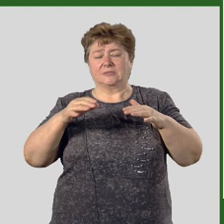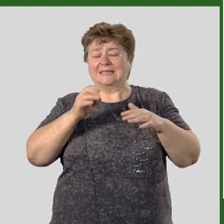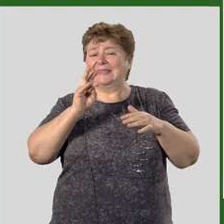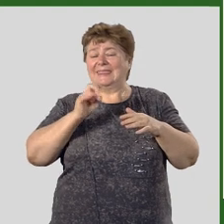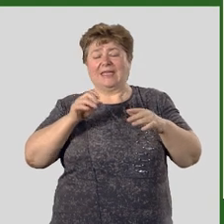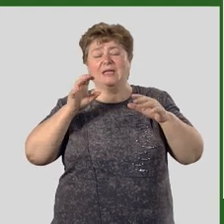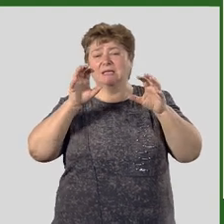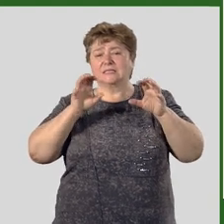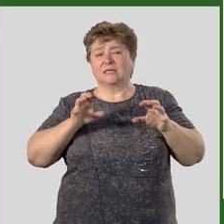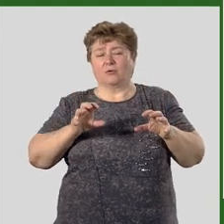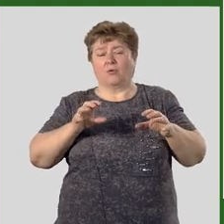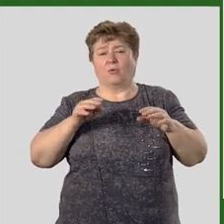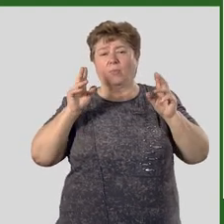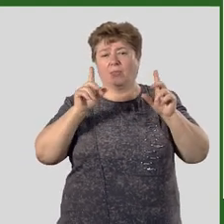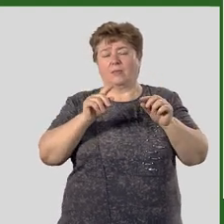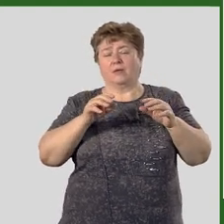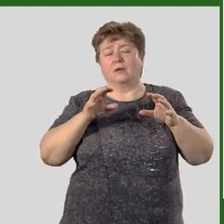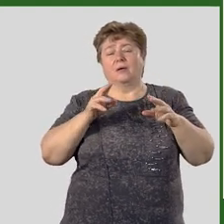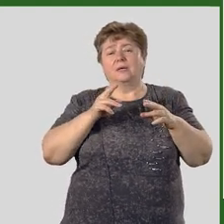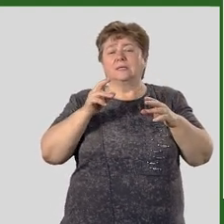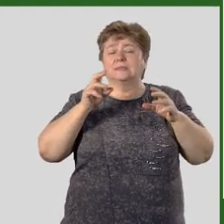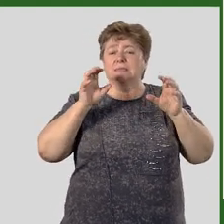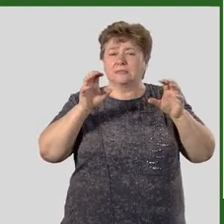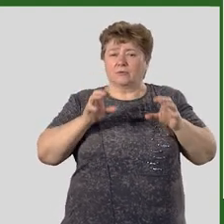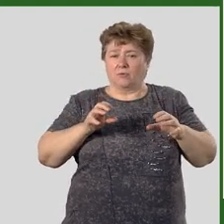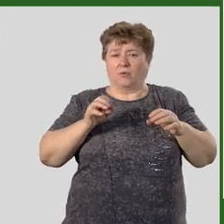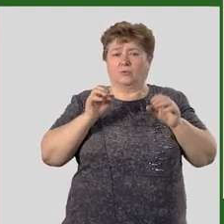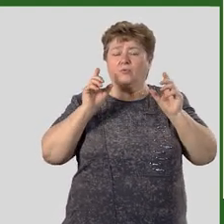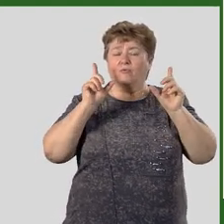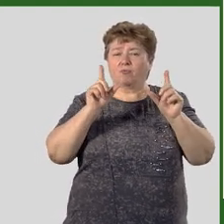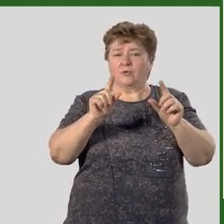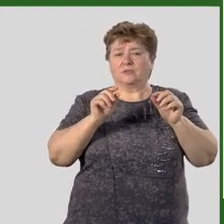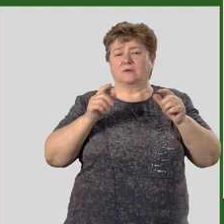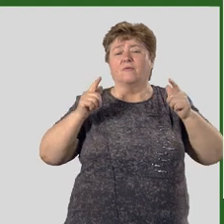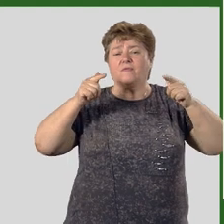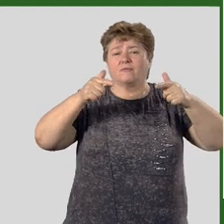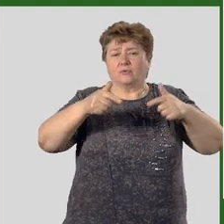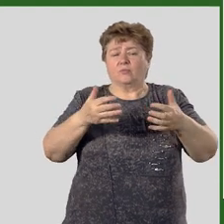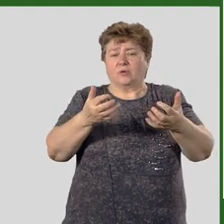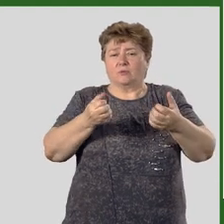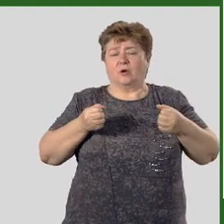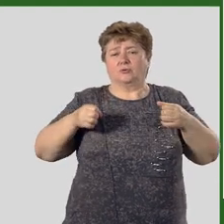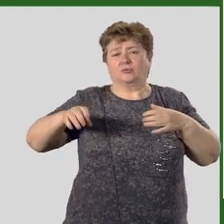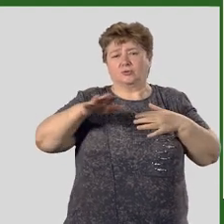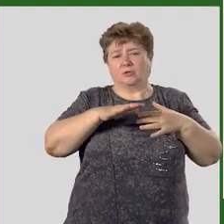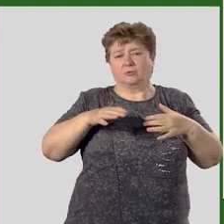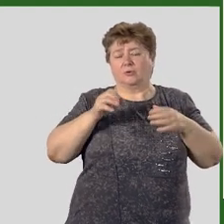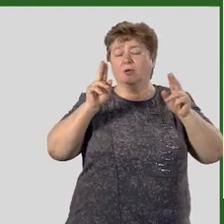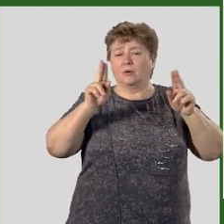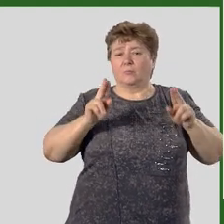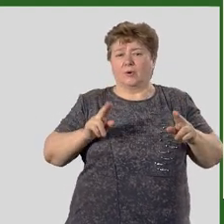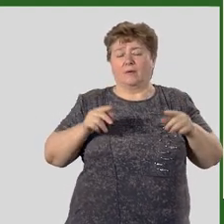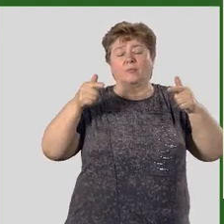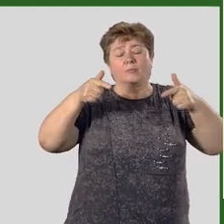миграция – это миграция с соблюдением правил выезда из страны, въезда в принимающую страну и